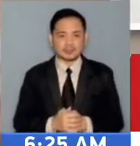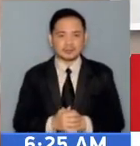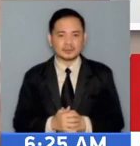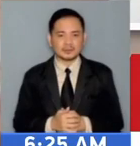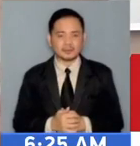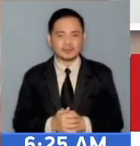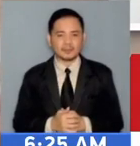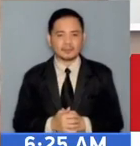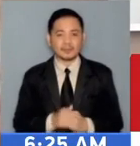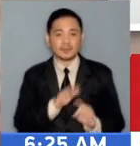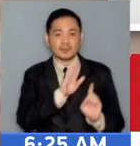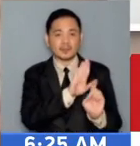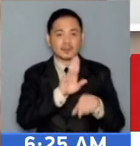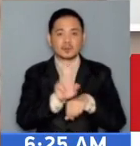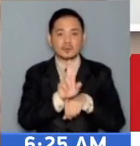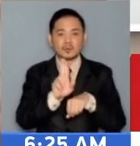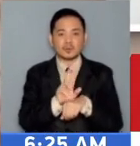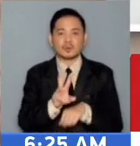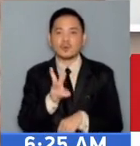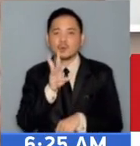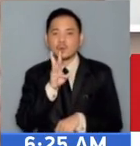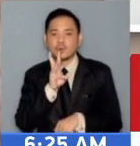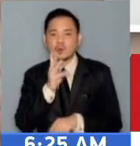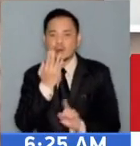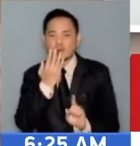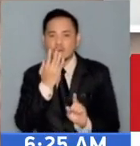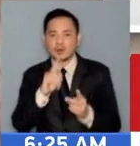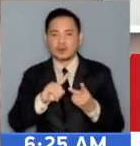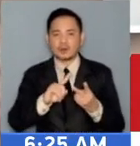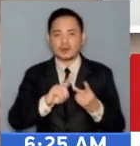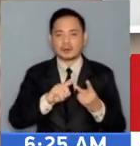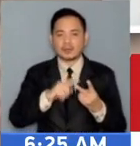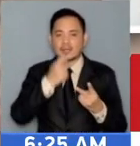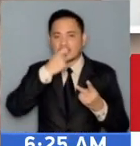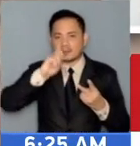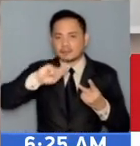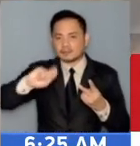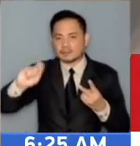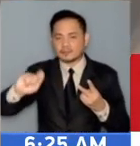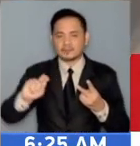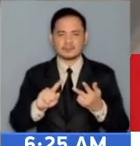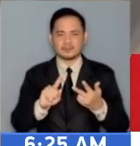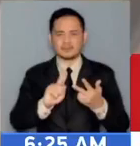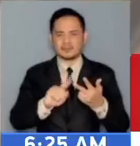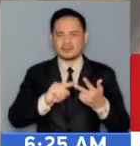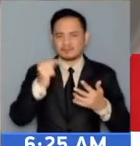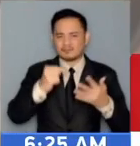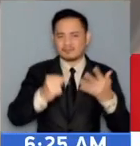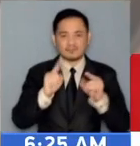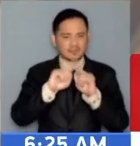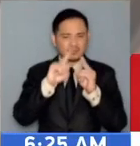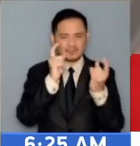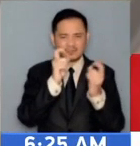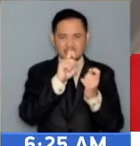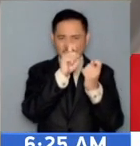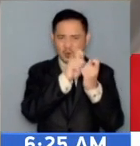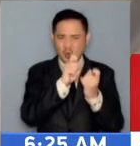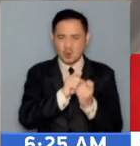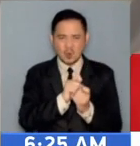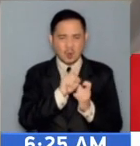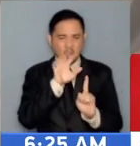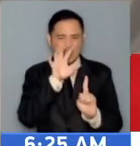watercolor, colored pencil at iba pang material. Kuhang-kuha niya ang detalye, perang baryaman yan. Oh, ayan,